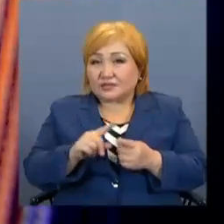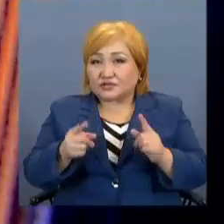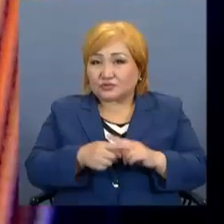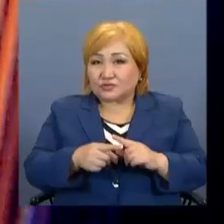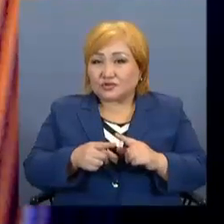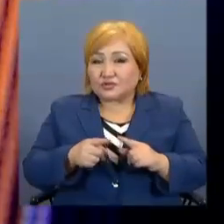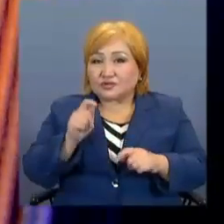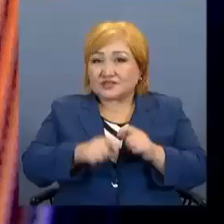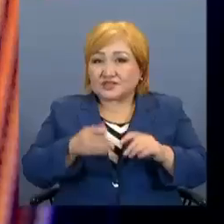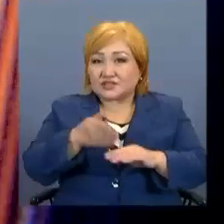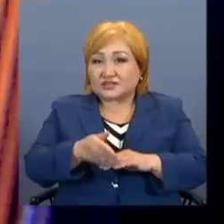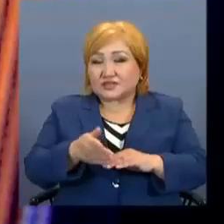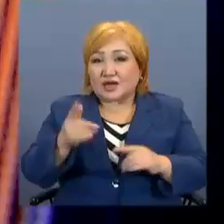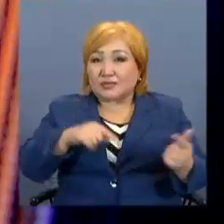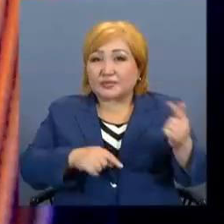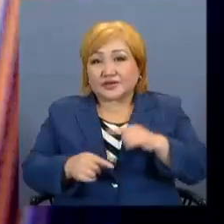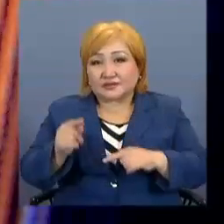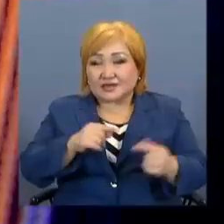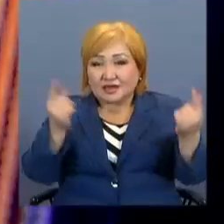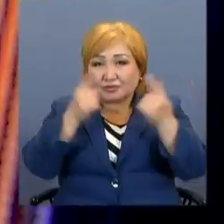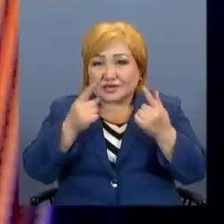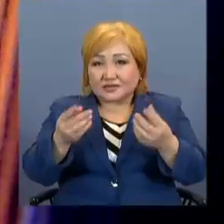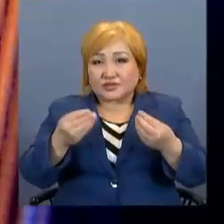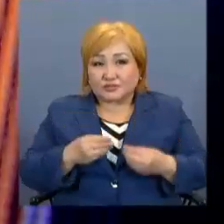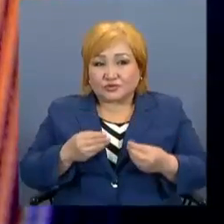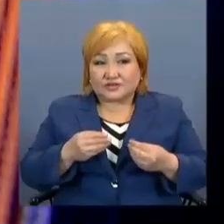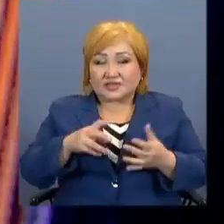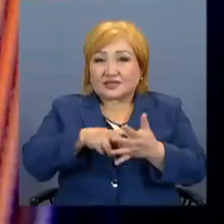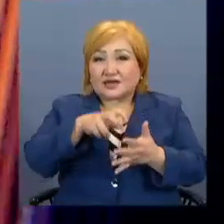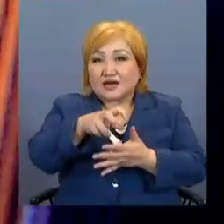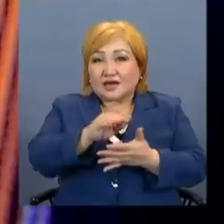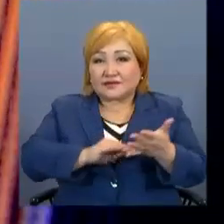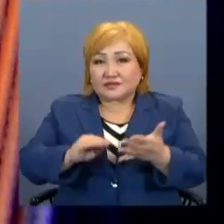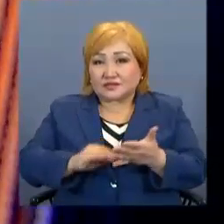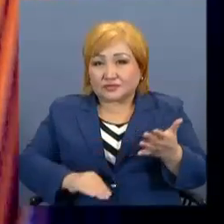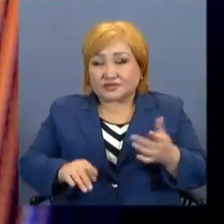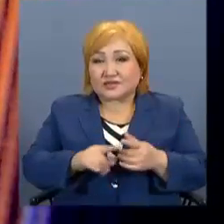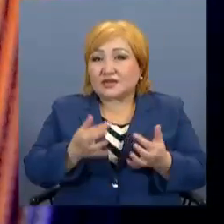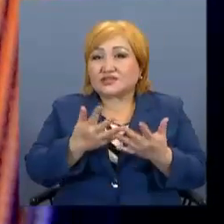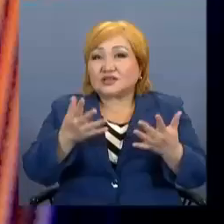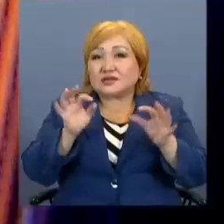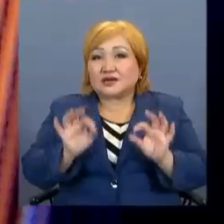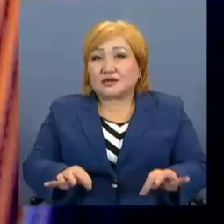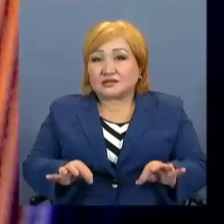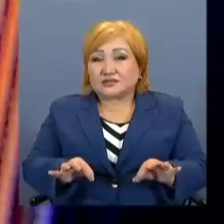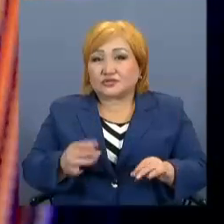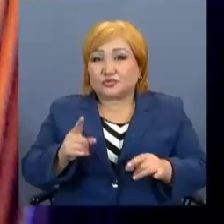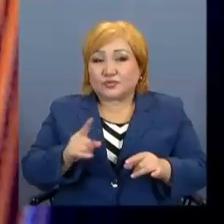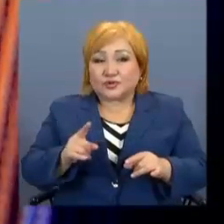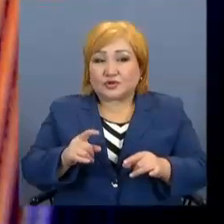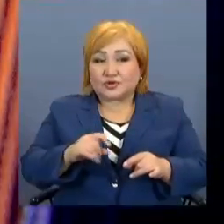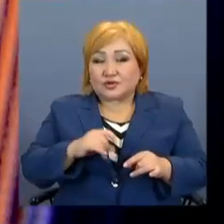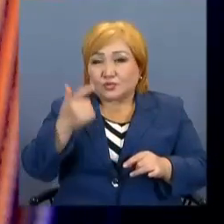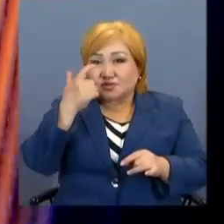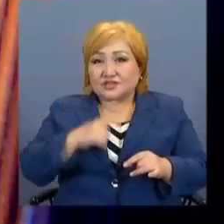хат алмасып, бір-біріне ақпарат беріп отыратындықтары қаншалықты рас? Осы ретте өздерін ұстатпау үшін қандай